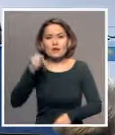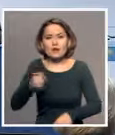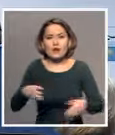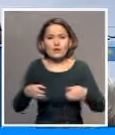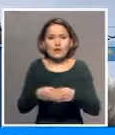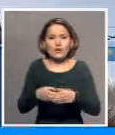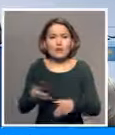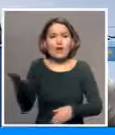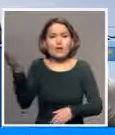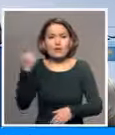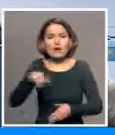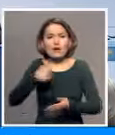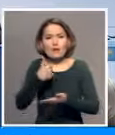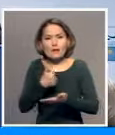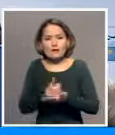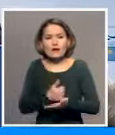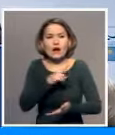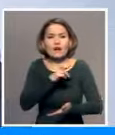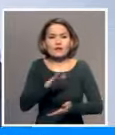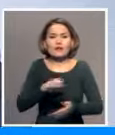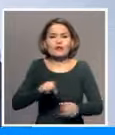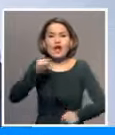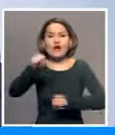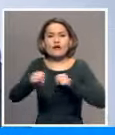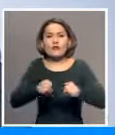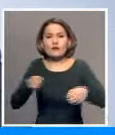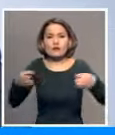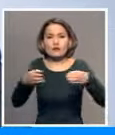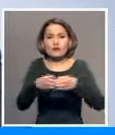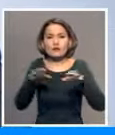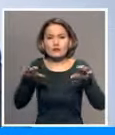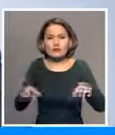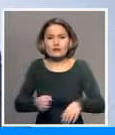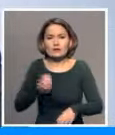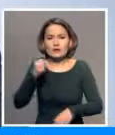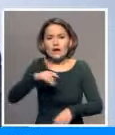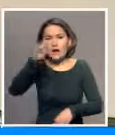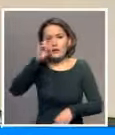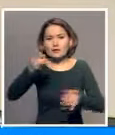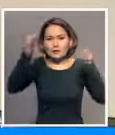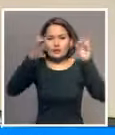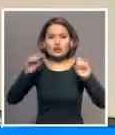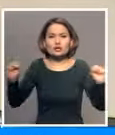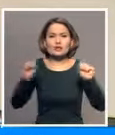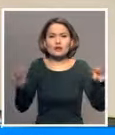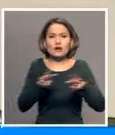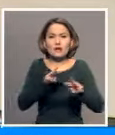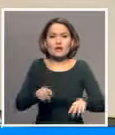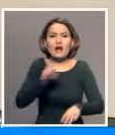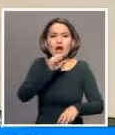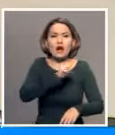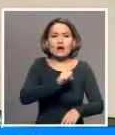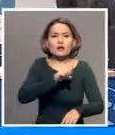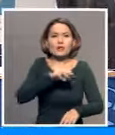Аталған комитеттің бұрынғы басшысы Дархан Қалетаев еліміздің велоспортының басшылығына жайғасты. Еліміздің мәдениет және спорт министрі